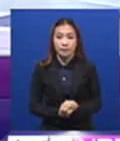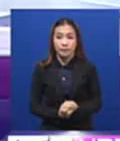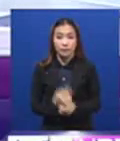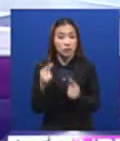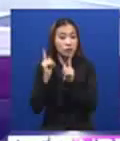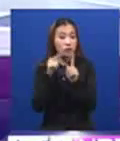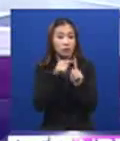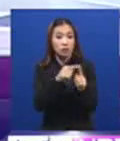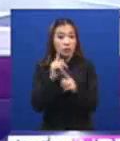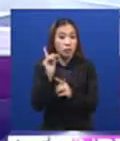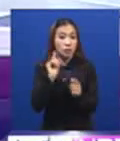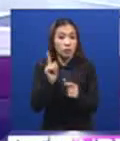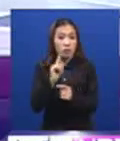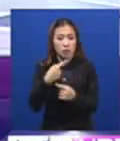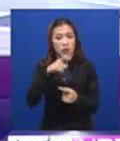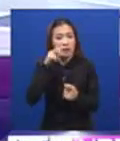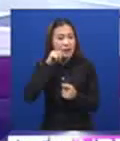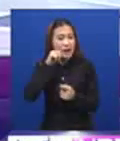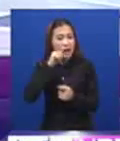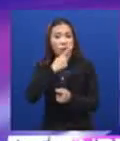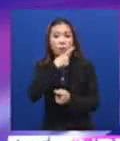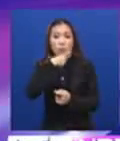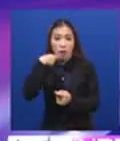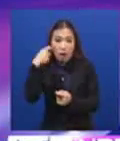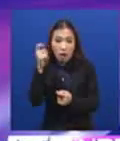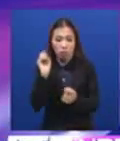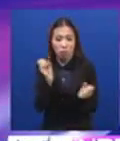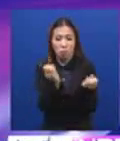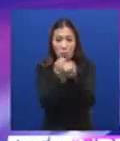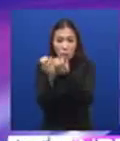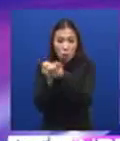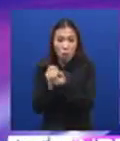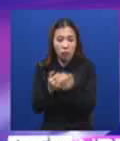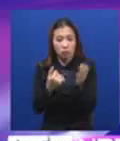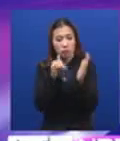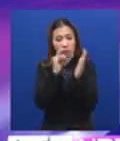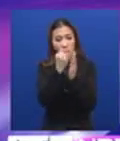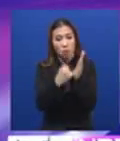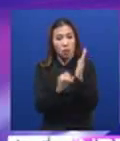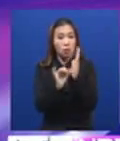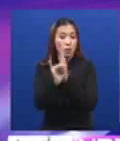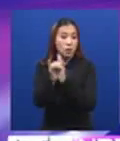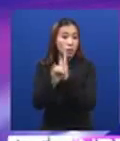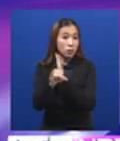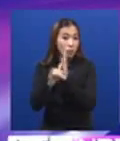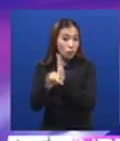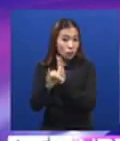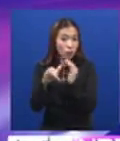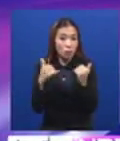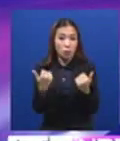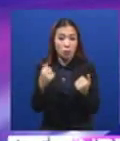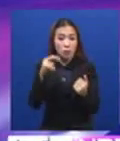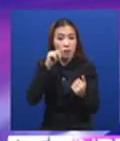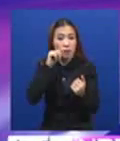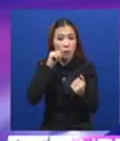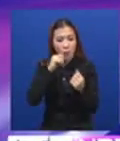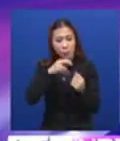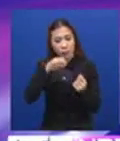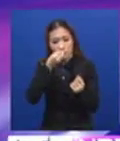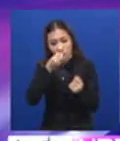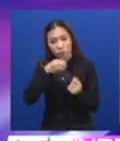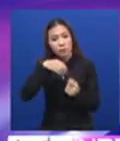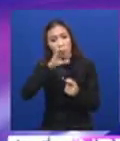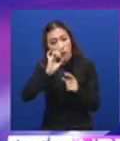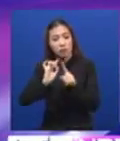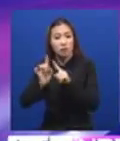ไปต่อกัที่สถานการณภัยแงในขณะนี้ส่พนให้ฝ้า ยะ Stadtcit ทรต้องลดการระบายนำลงเพื่อไ้ใช้ในการอุประโกบริโพก